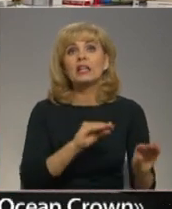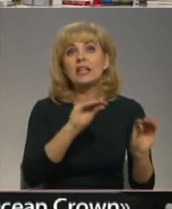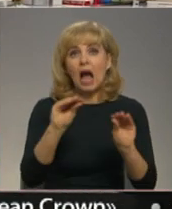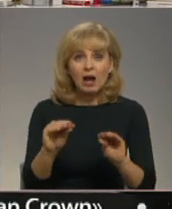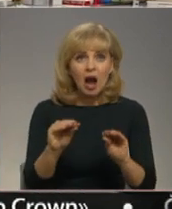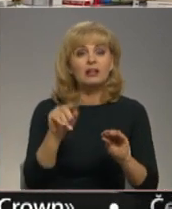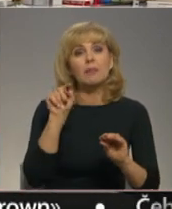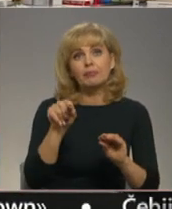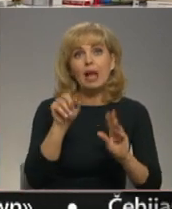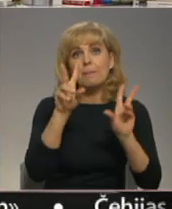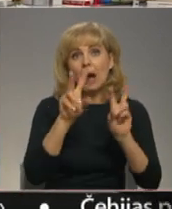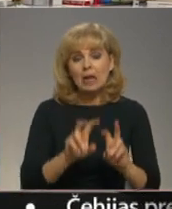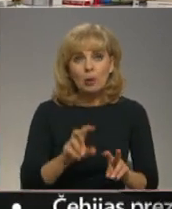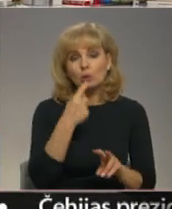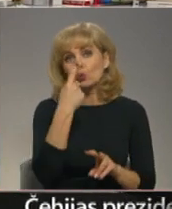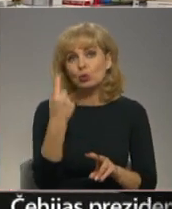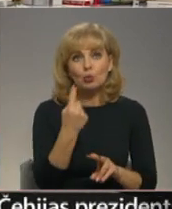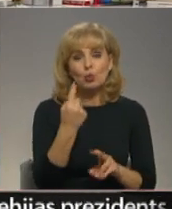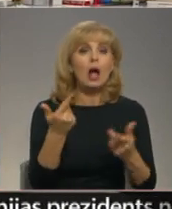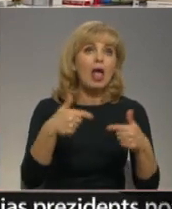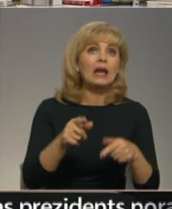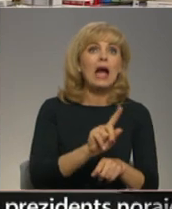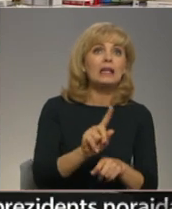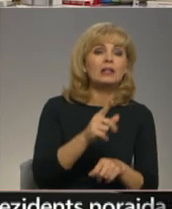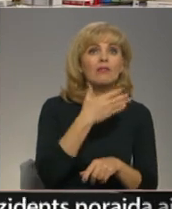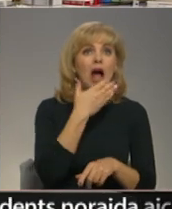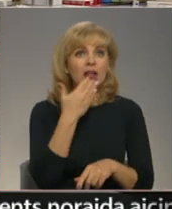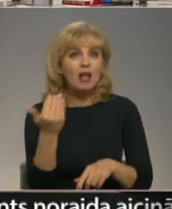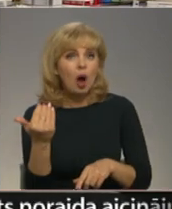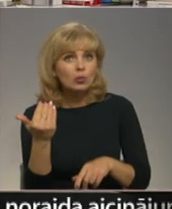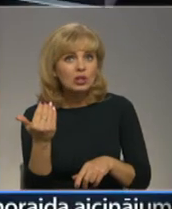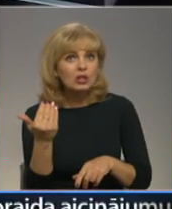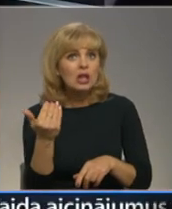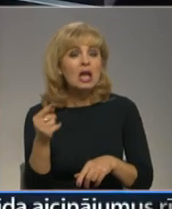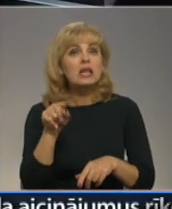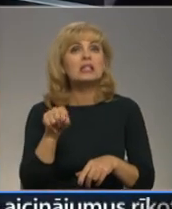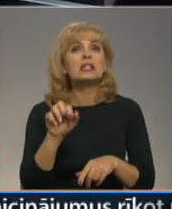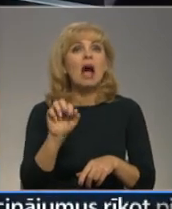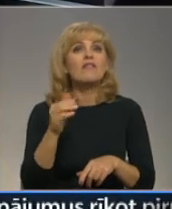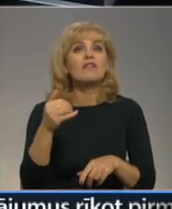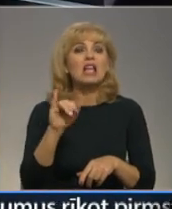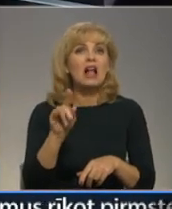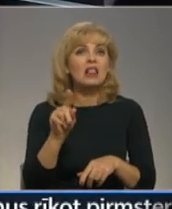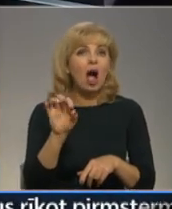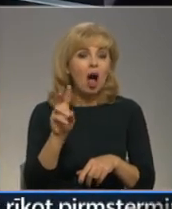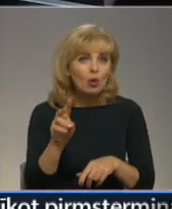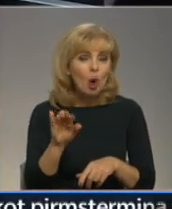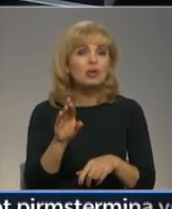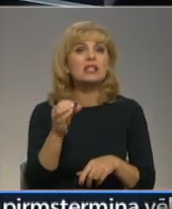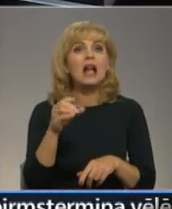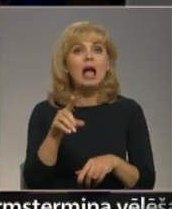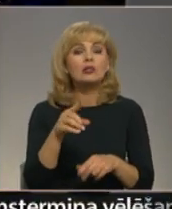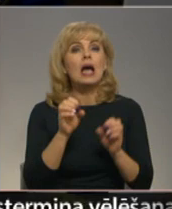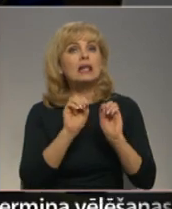var pārbaudīt vienas stundas laikā. Ir vai nav rezistentais stafilokoks. Tāpat daudz līdzekļu un laika tiek tērēts,